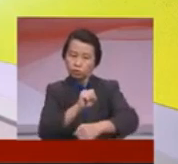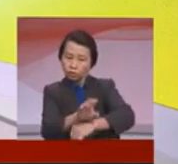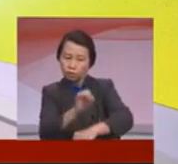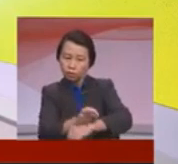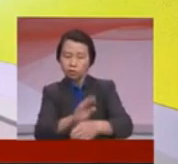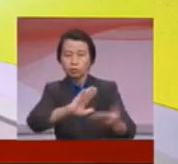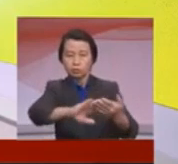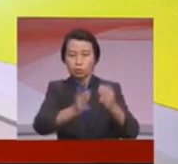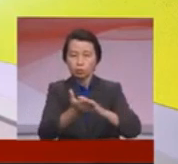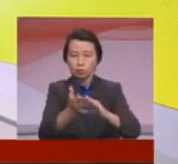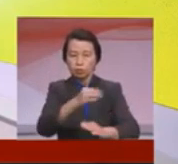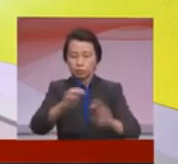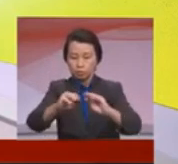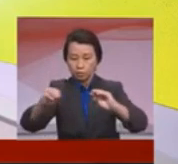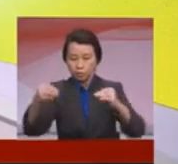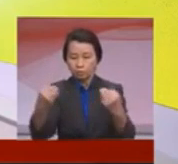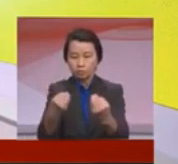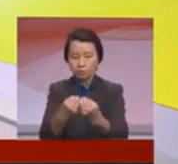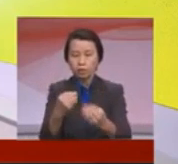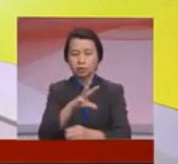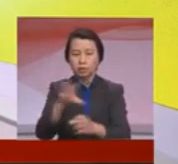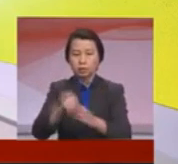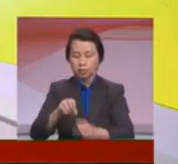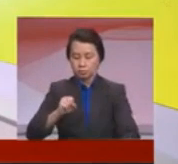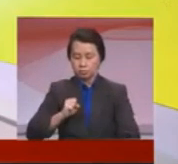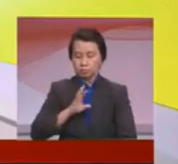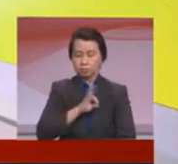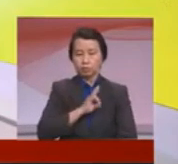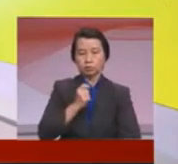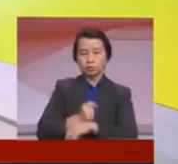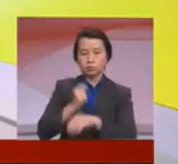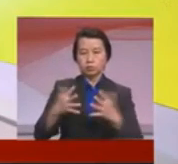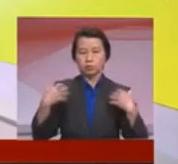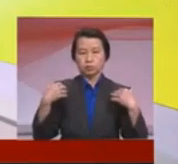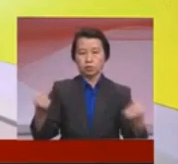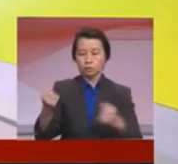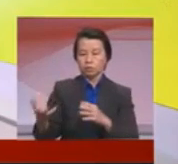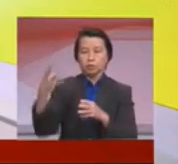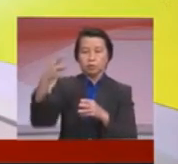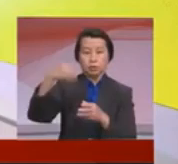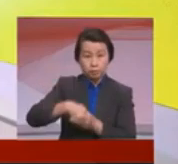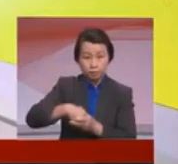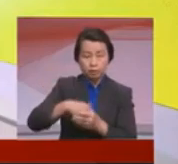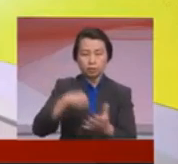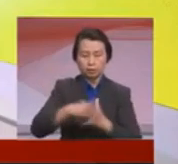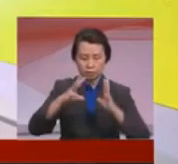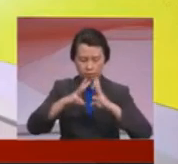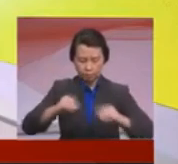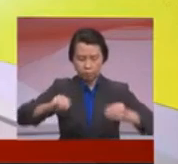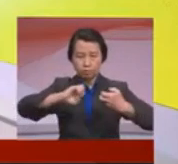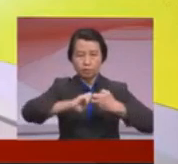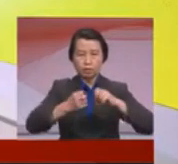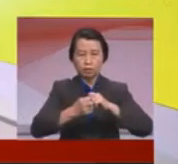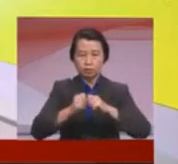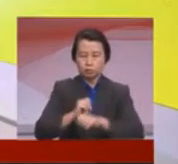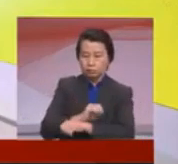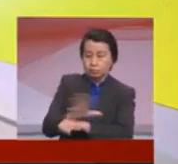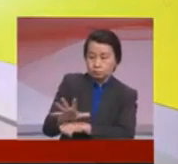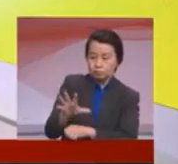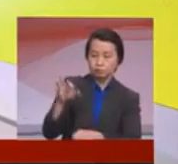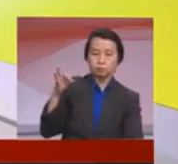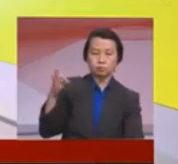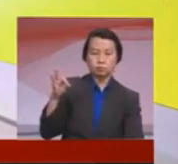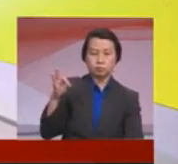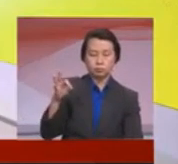kepada komuniti serta masyarakat termasuk kakitangan petugas kesihatan yang terlibat dalam menangani krisis pandemik